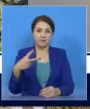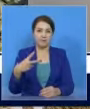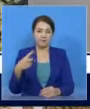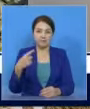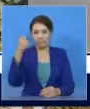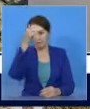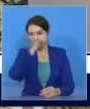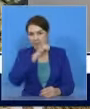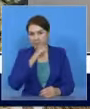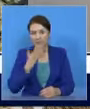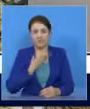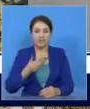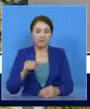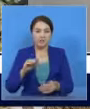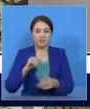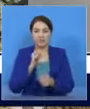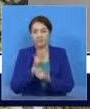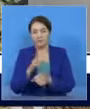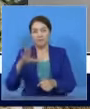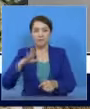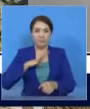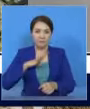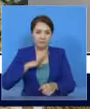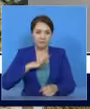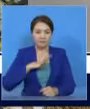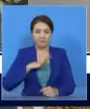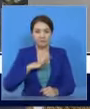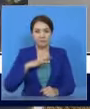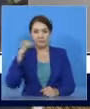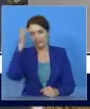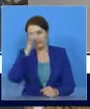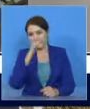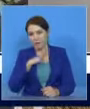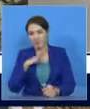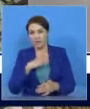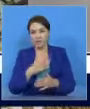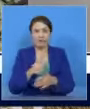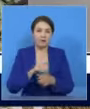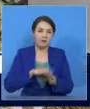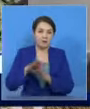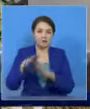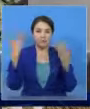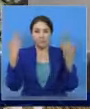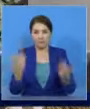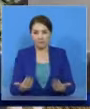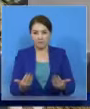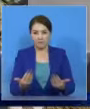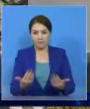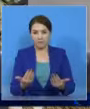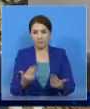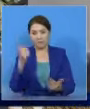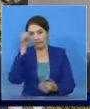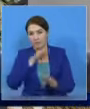2021 года нами поставлены задачи, которые были годовые. Мы, в принципе, основной выполнили уже,